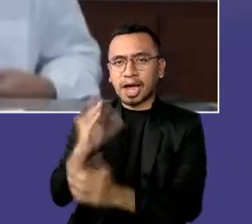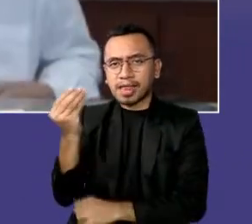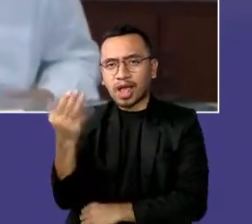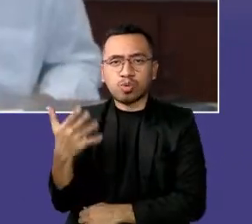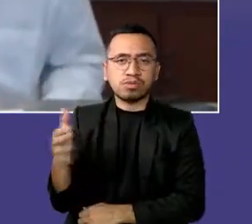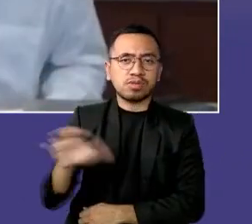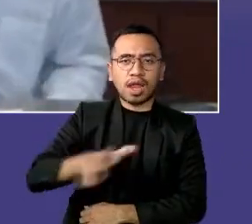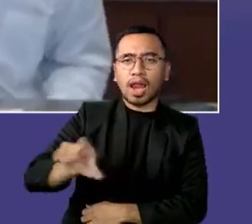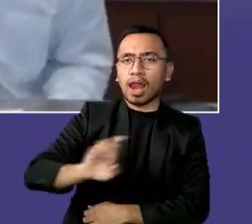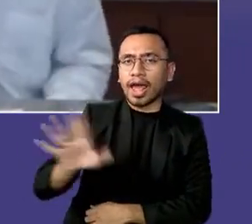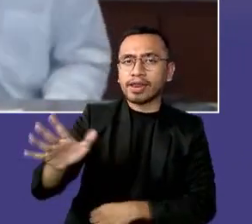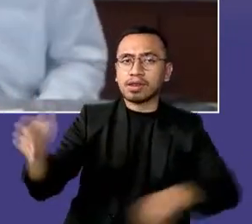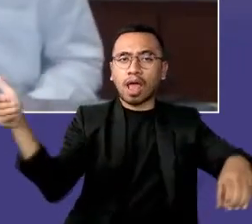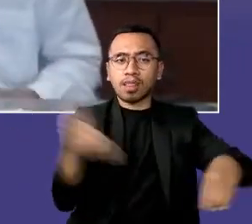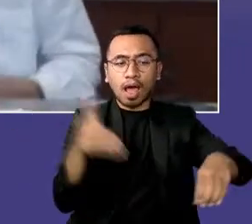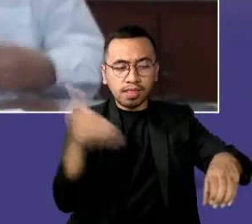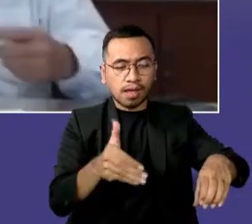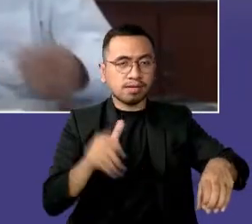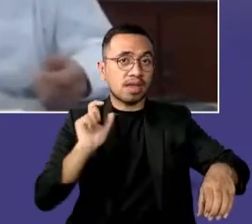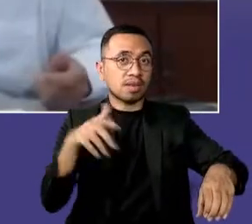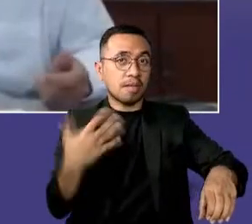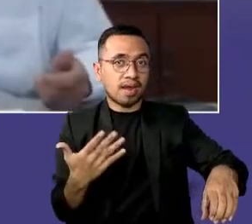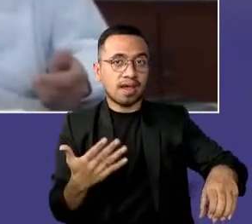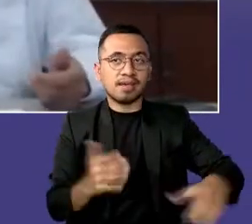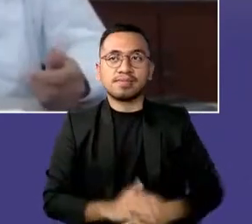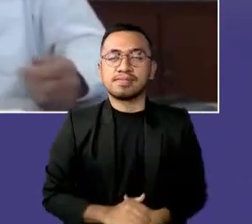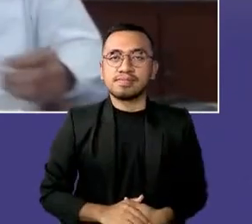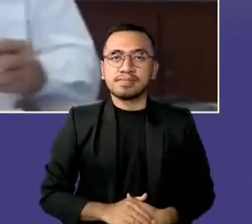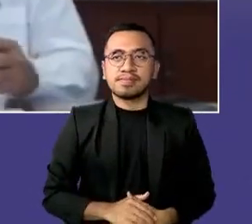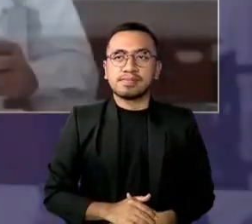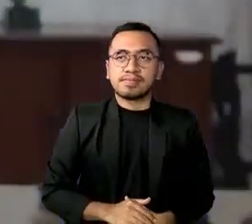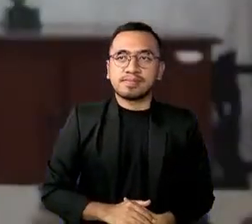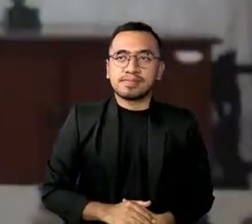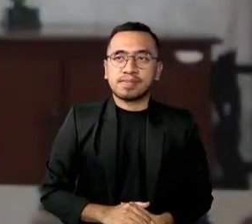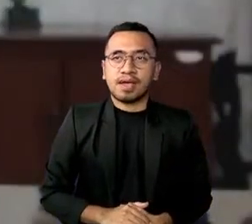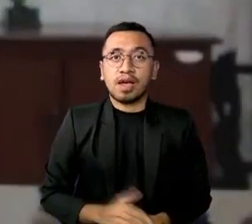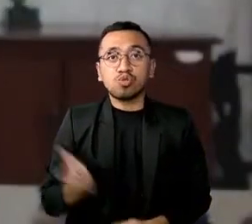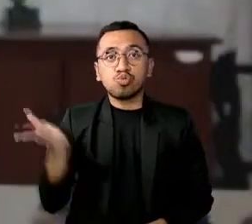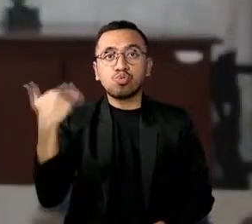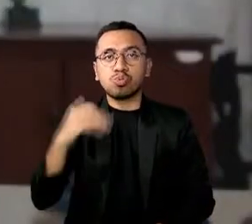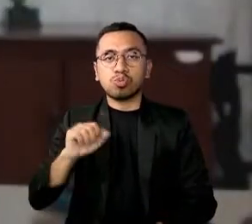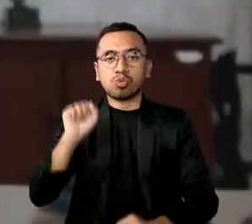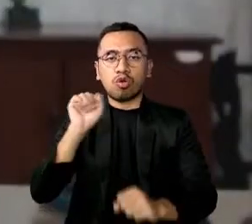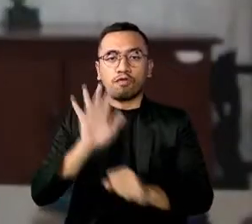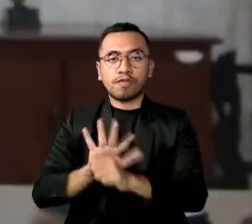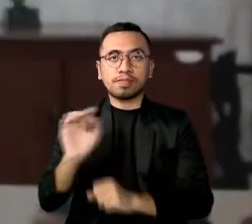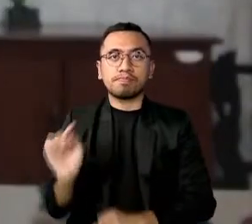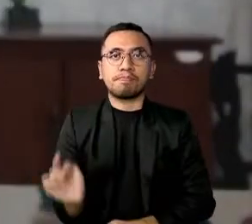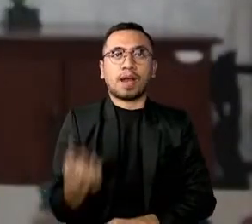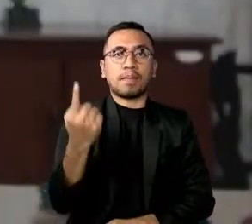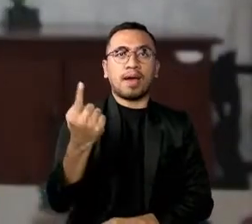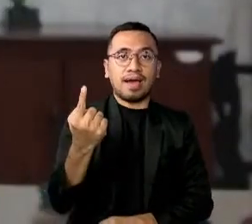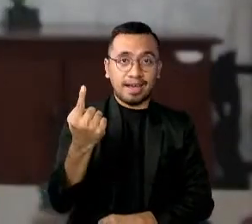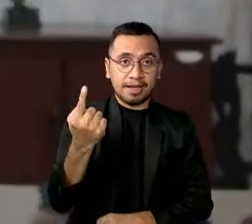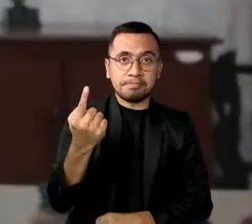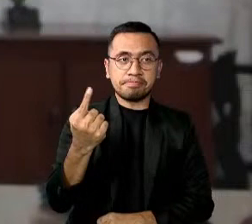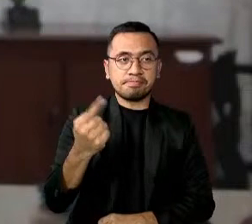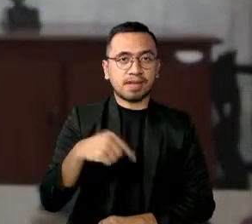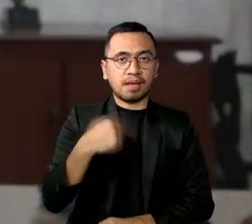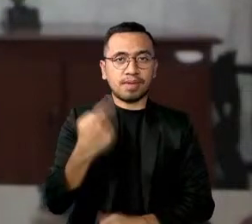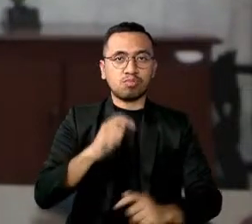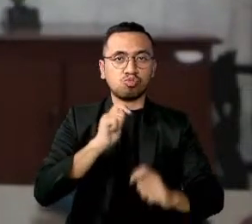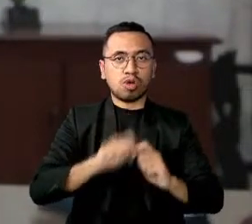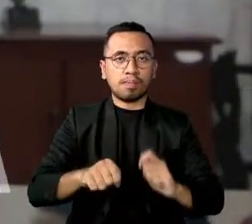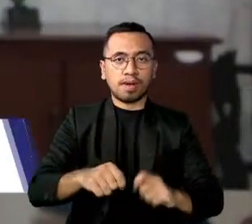Jadi kalau dulu diawal-awal under limosin kita bisa memberlakukan di batas-batas wilayah kabupaten kita